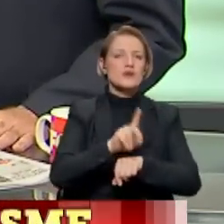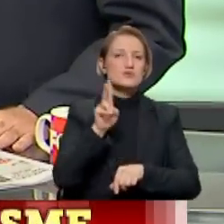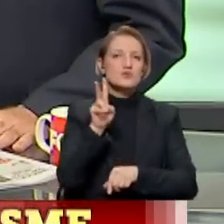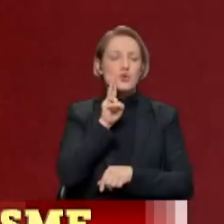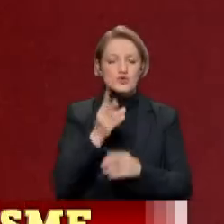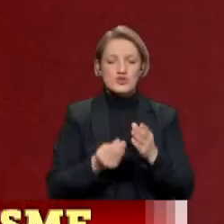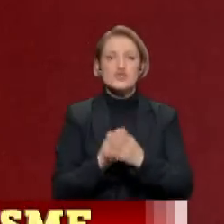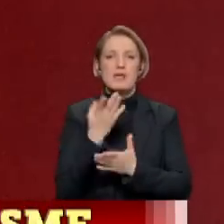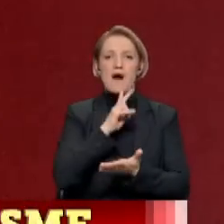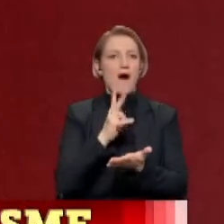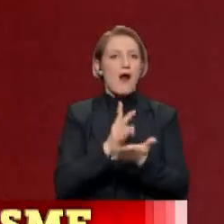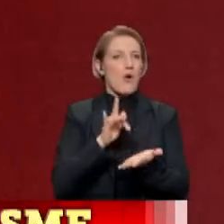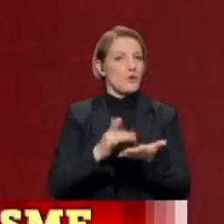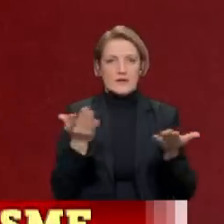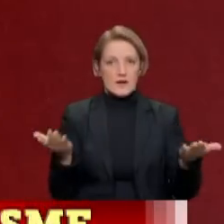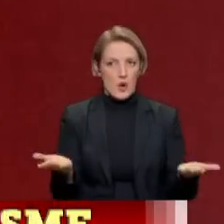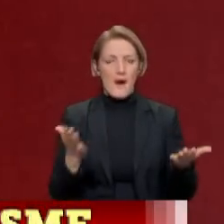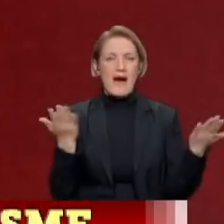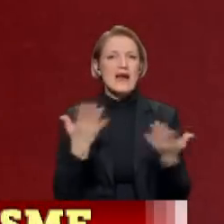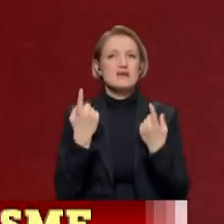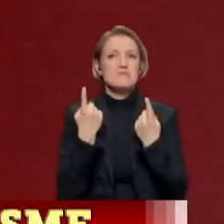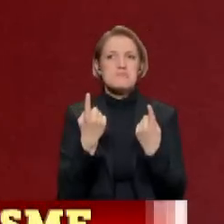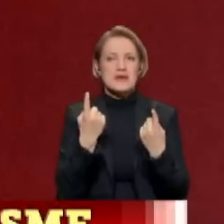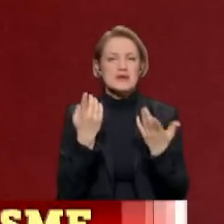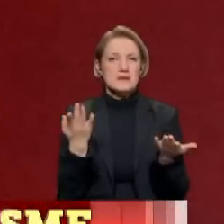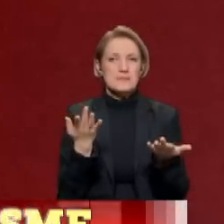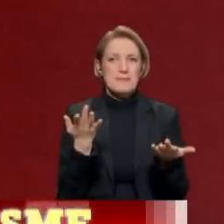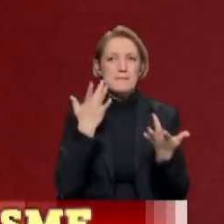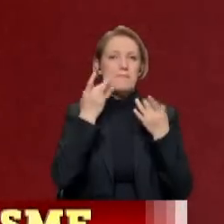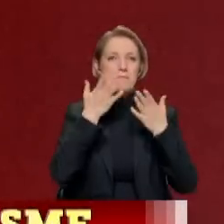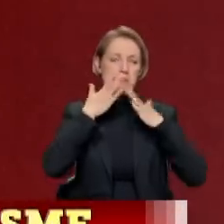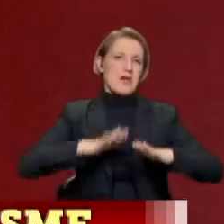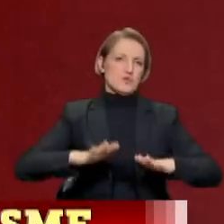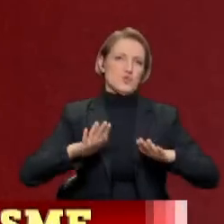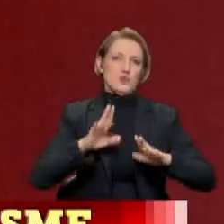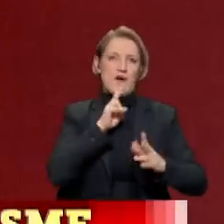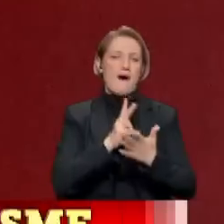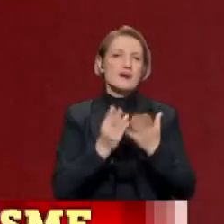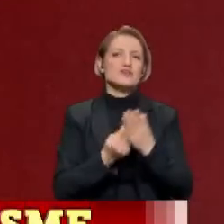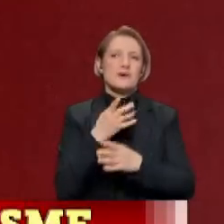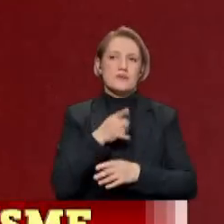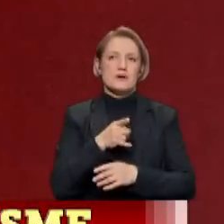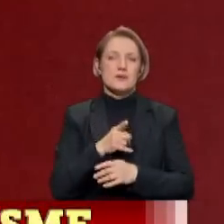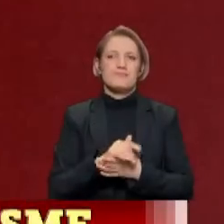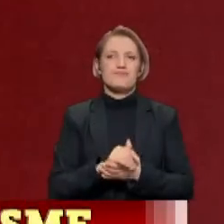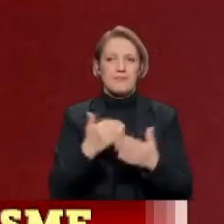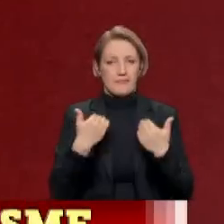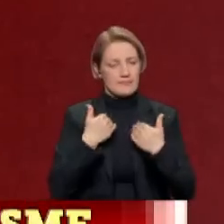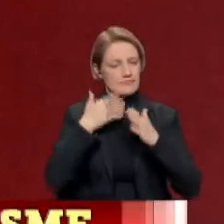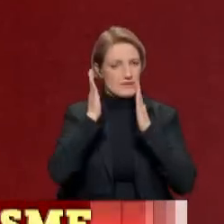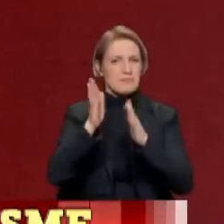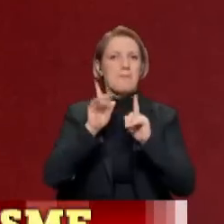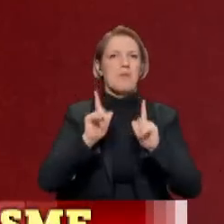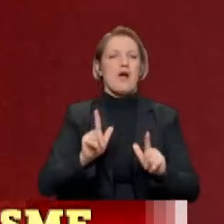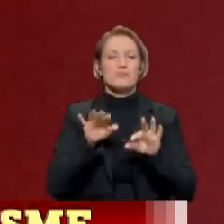neticelenmemiş. Karar ortada yok. Herhangi bir işaret de yok. Sadece bekleniyor. Orada karar verdi Sayın Akşener. Bizim gitmemiz